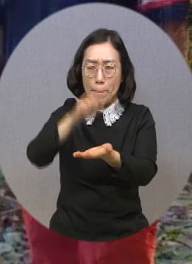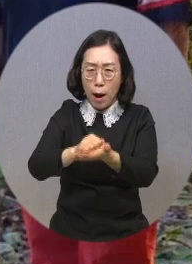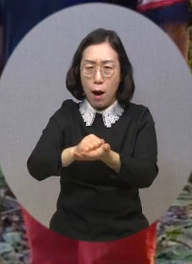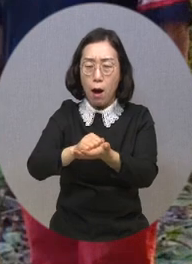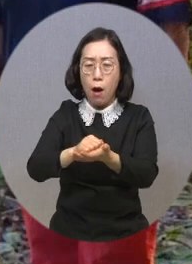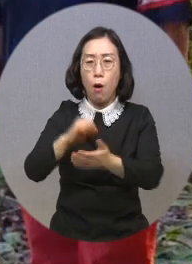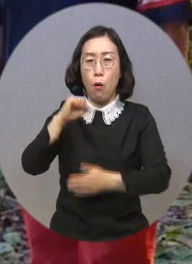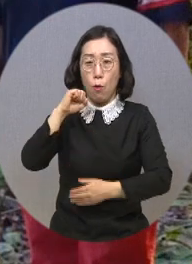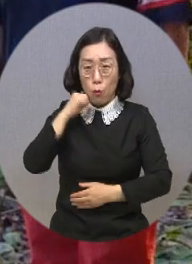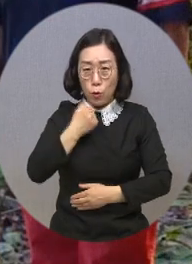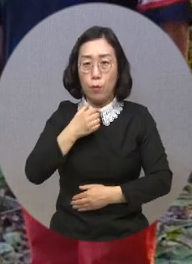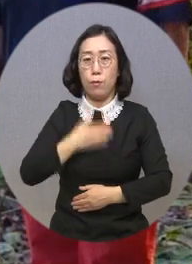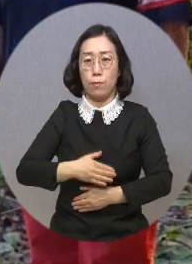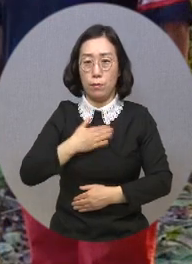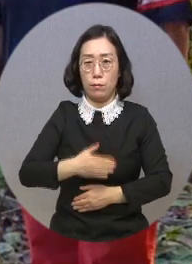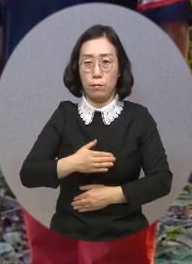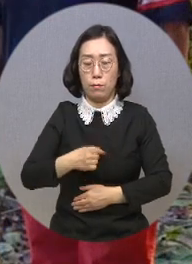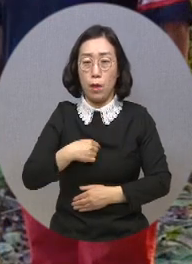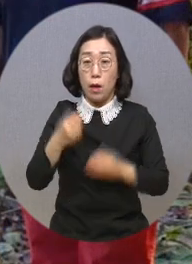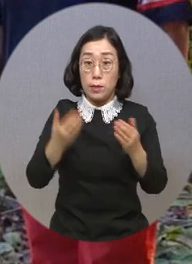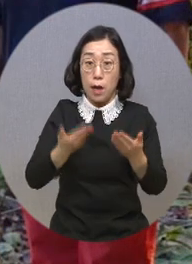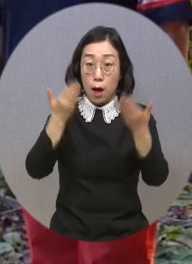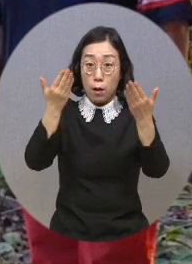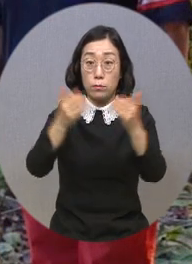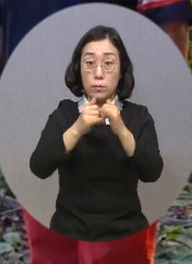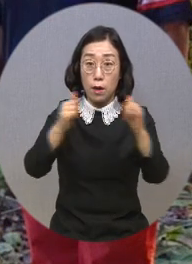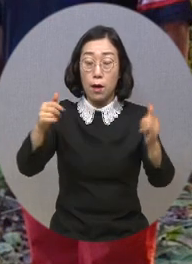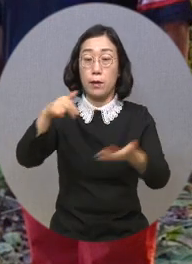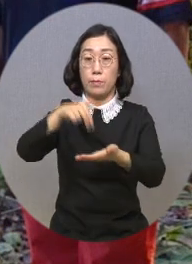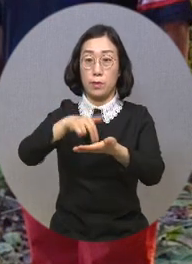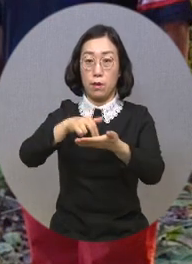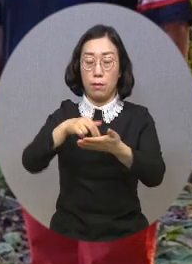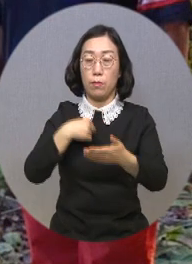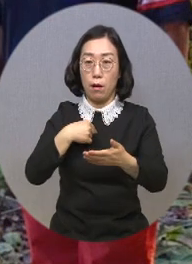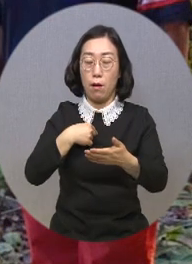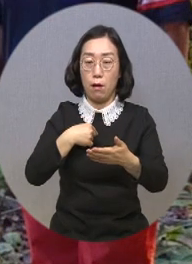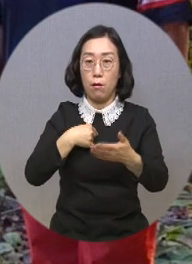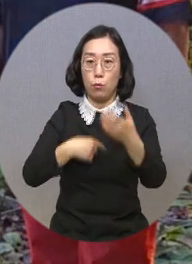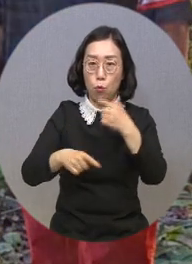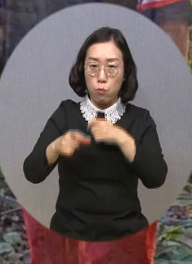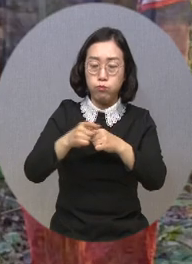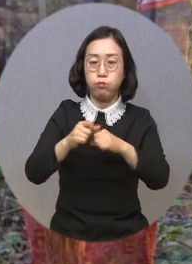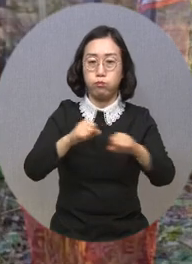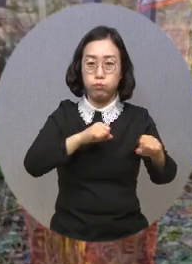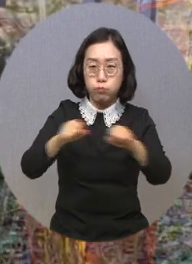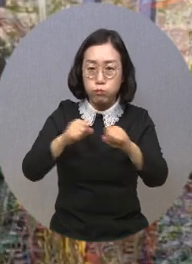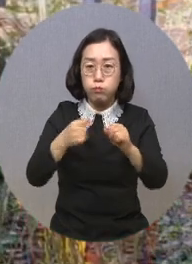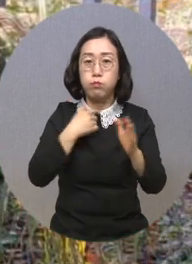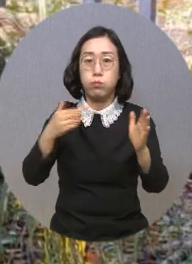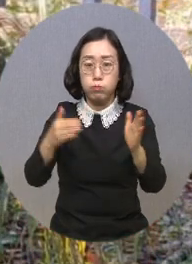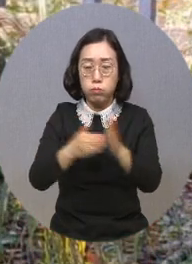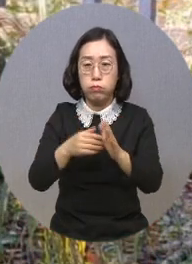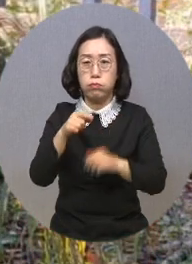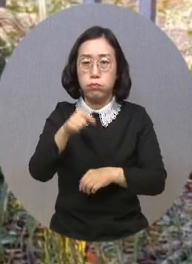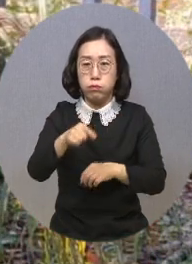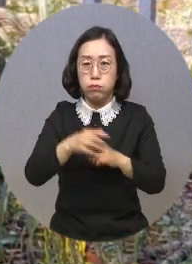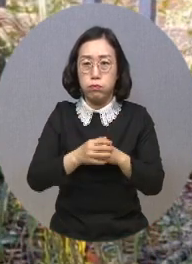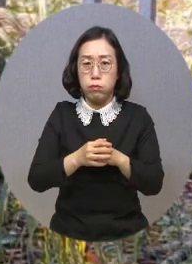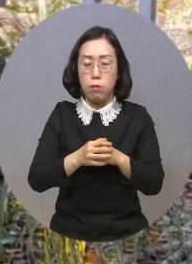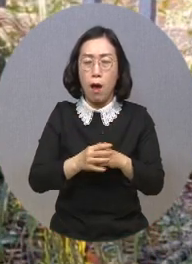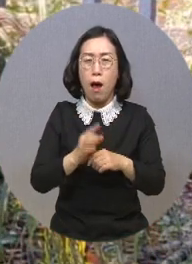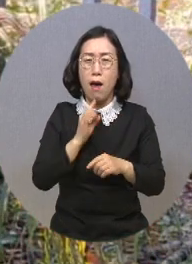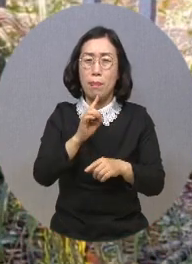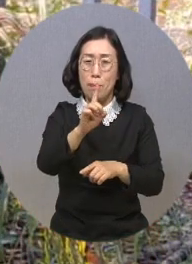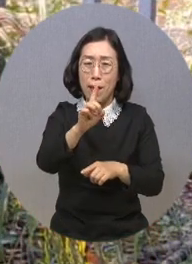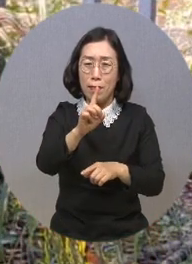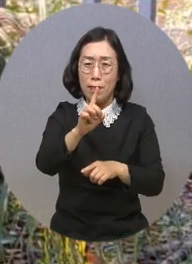내가 봉사인이라는 것을 자부하면서 내가 봉사인이라고 앞장서서 이렇게 우물을 파고 온 사람이 네. 어떻게 이 한 마을에만 우물을